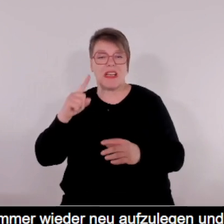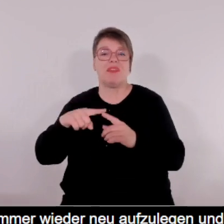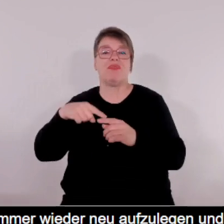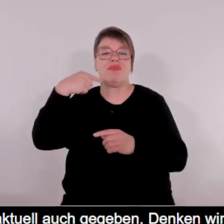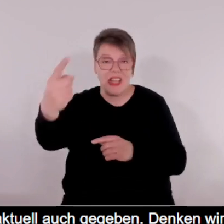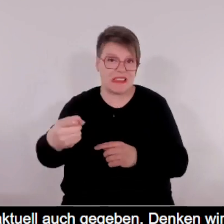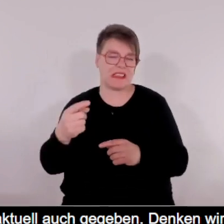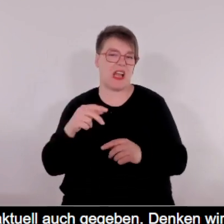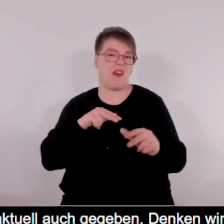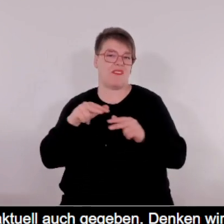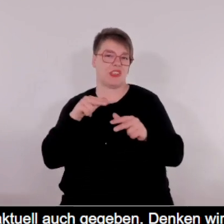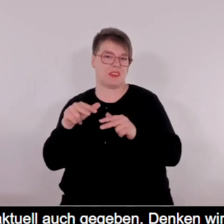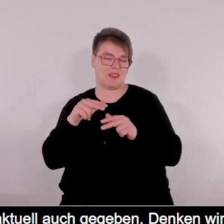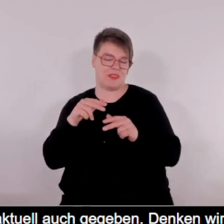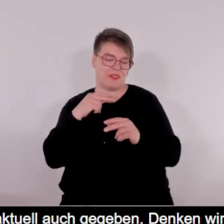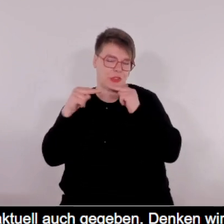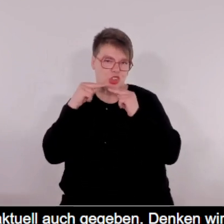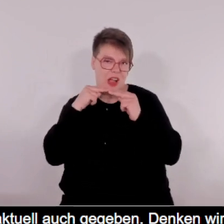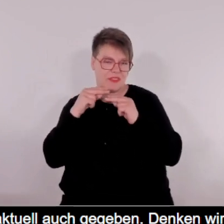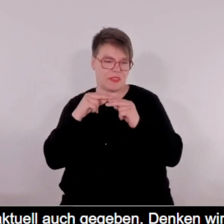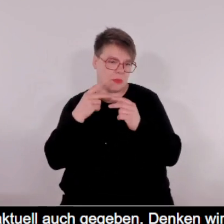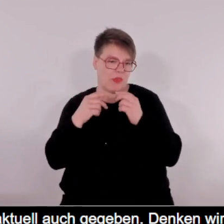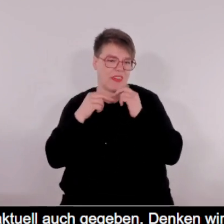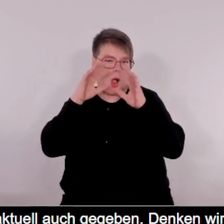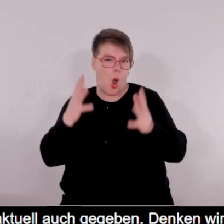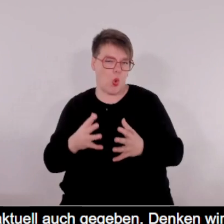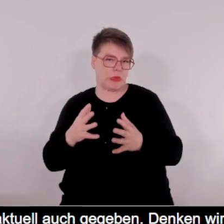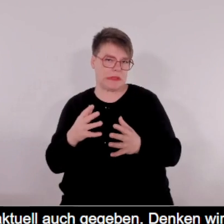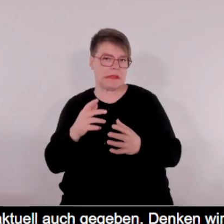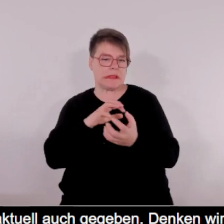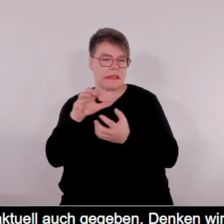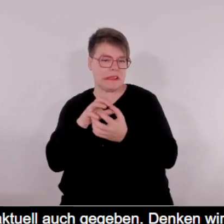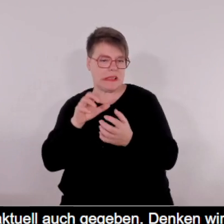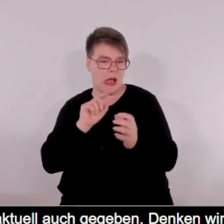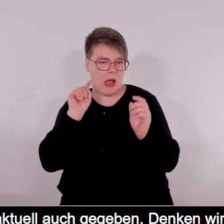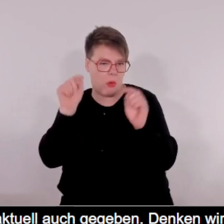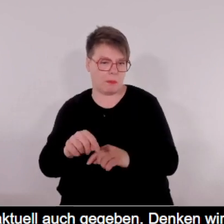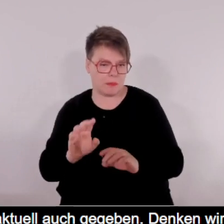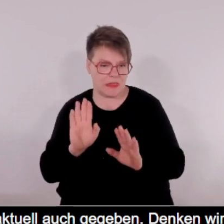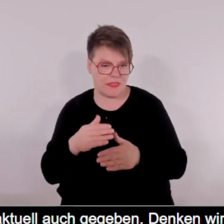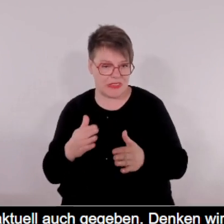Kinderlebensmittel, genauso wie für eine Einführung der Zuckersteuer. Das halten wir ehrlicherweise